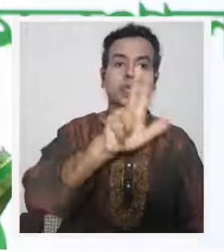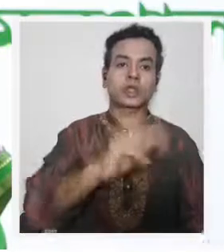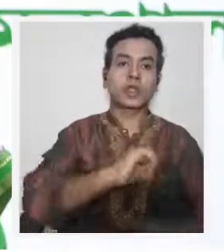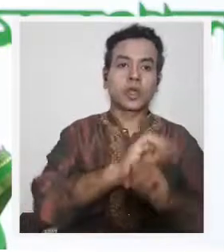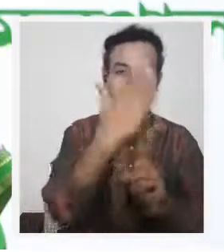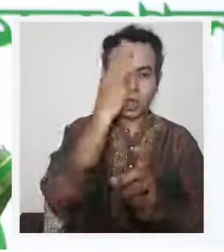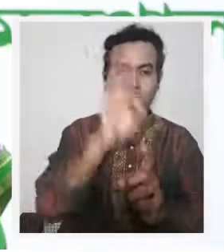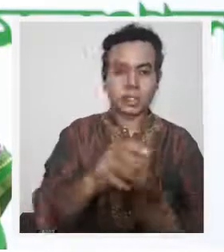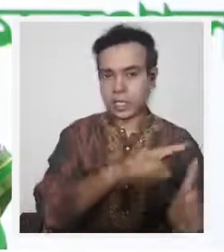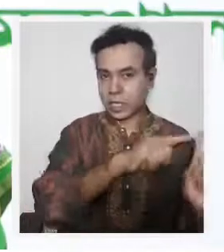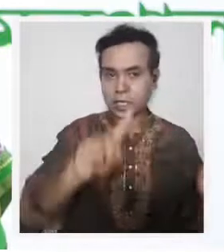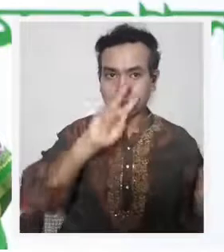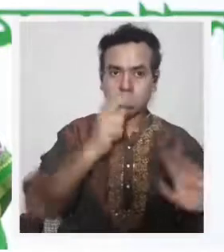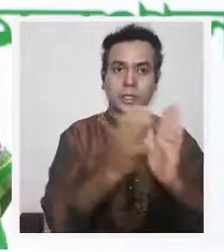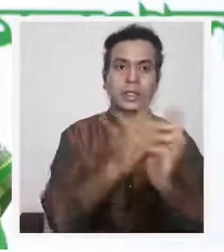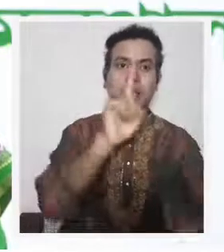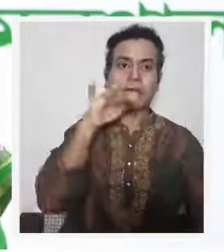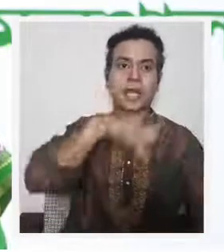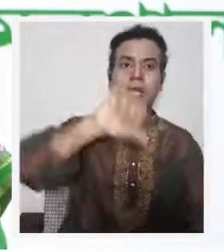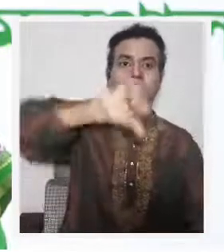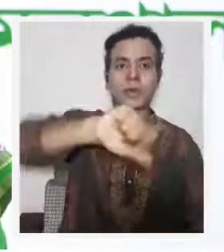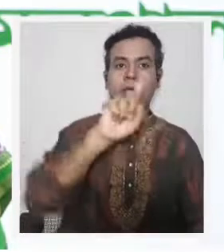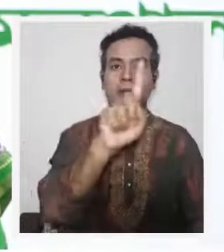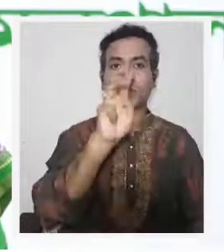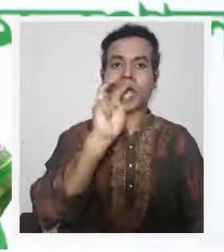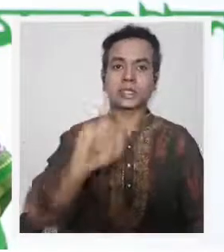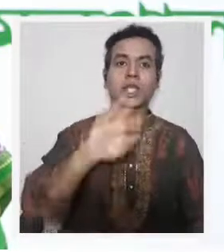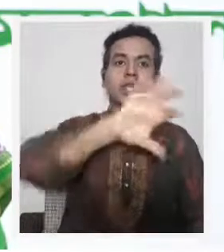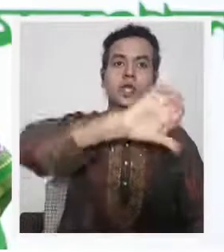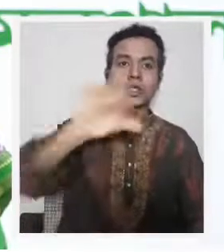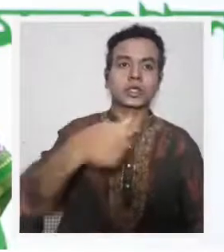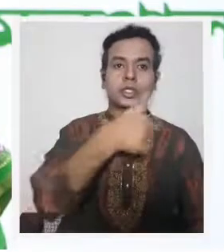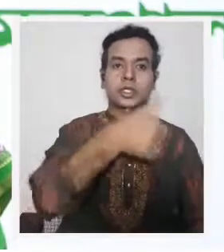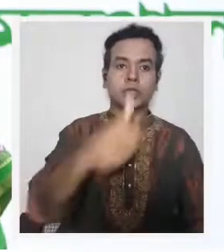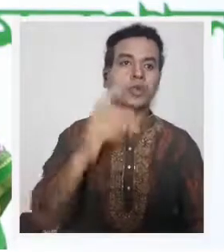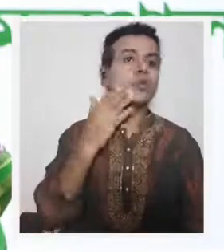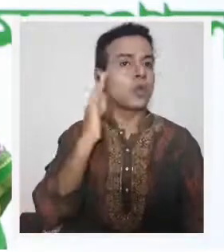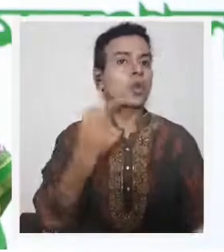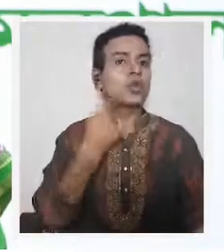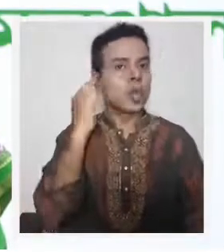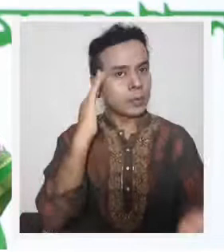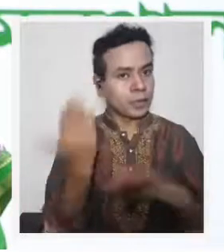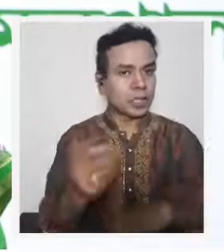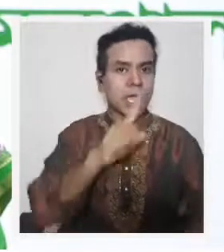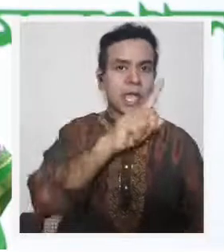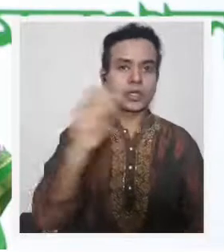দিকে। 24 ঘন্টা শনাক্ত হয়েছে 9,688 জন এবং এ পর্যন্ত